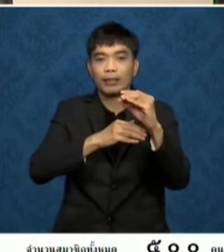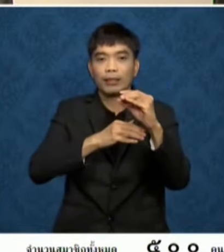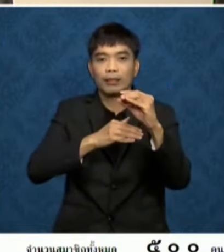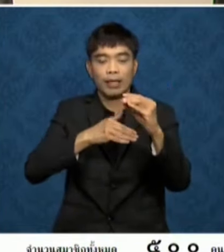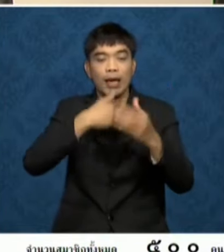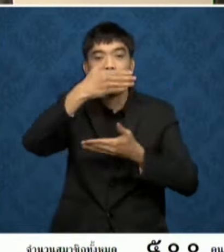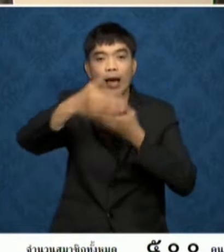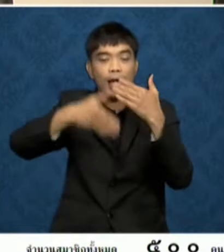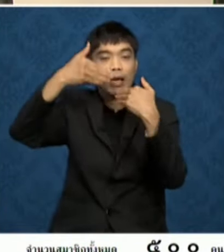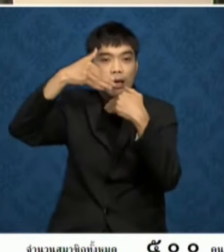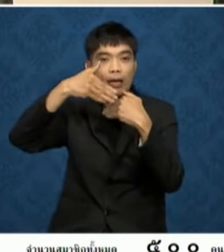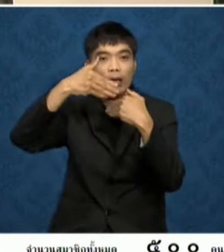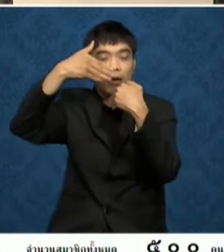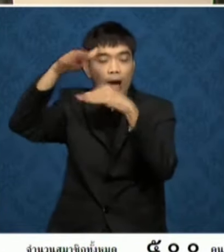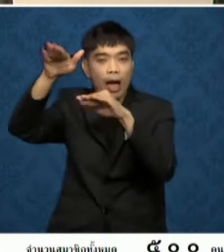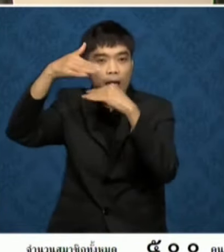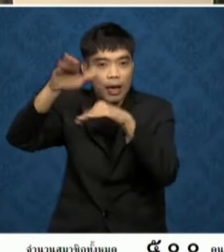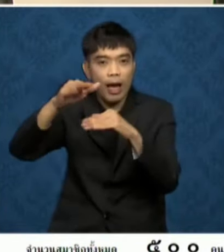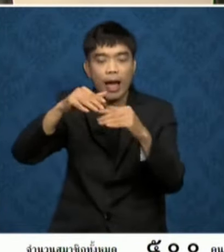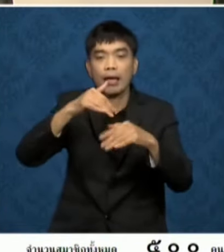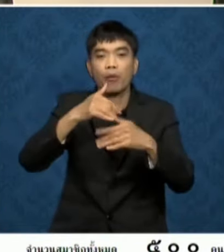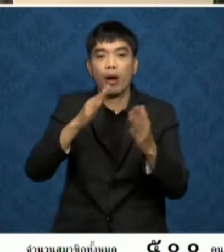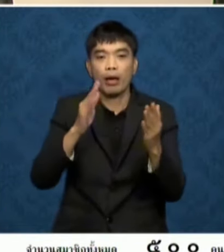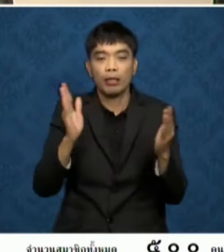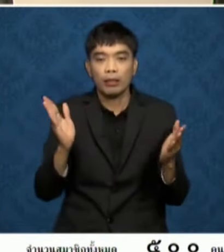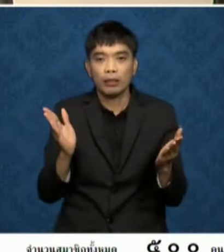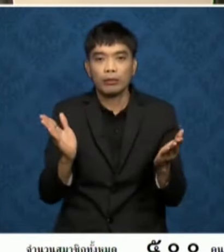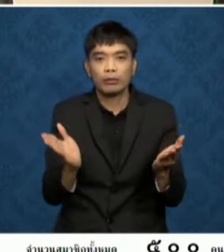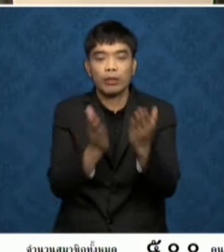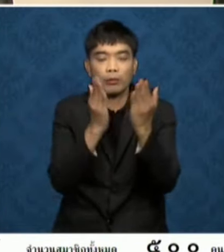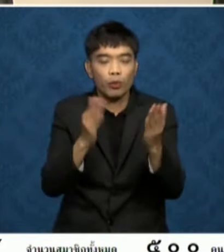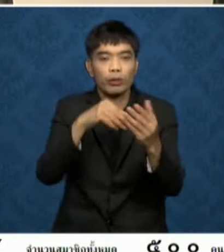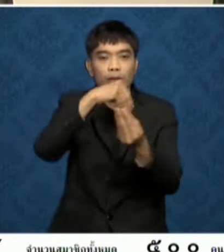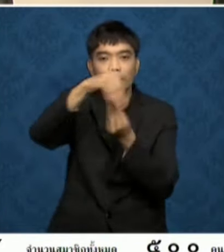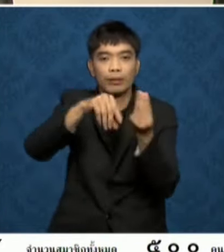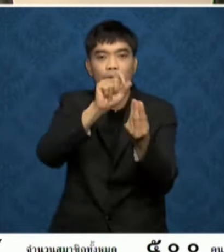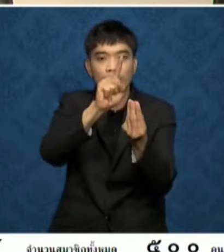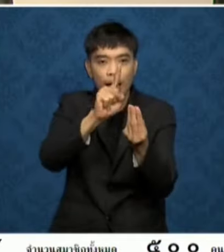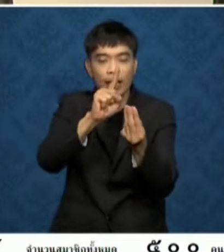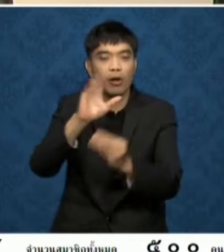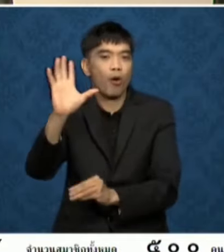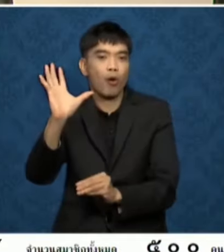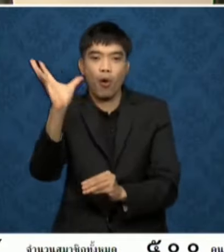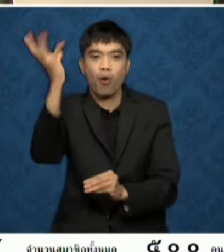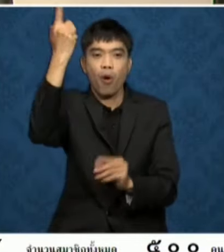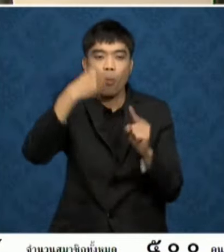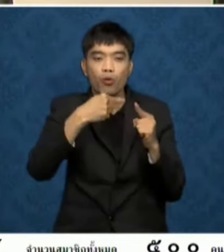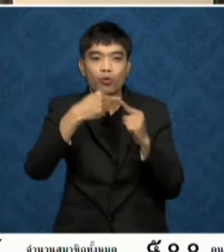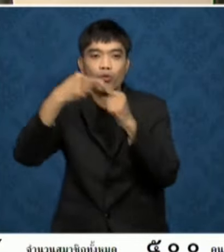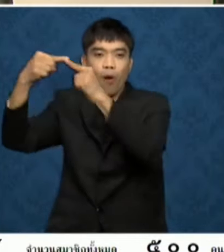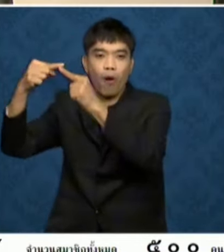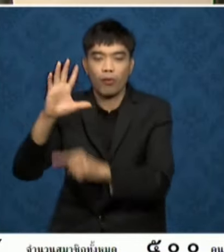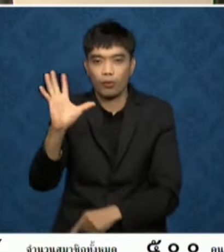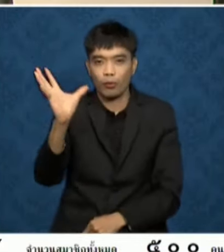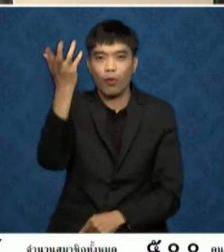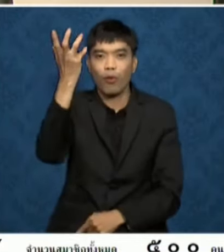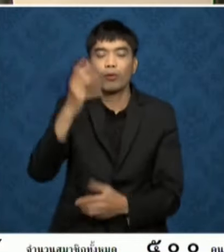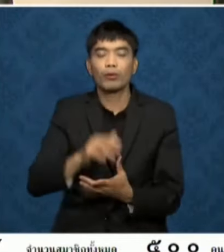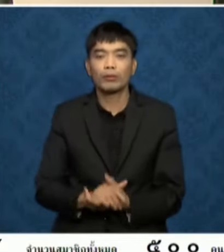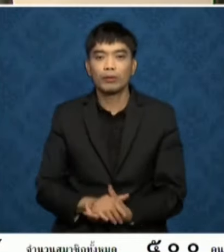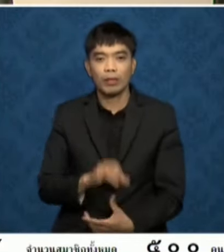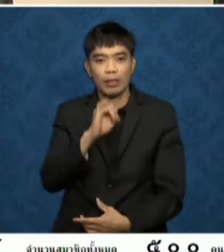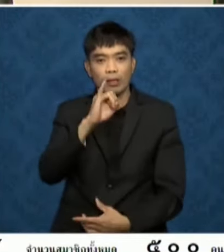เพื่อกระตุ้นเศรษฐกิจไทยสู่เวทีโลกหรือโครงการภายใต้ ITD นะคะก็ต้องเรียนว่าโครงการ